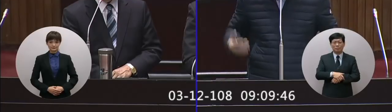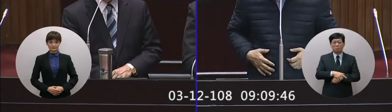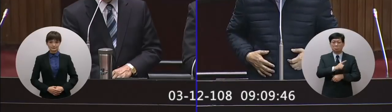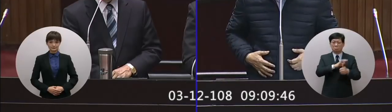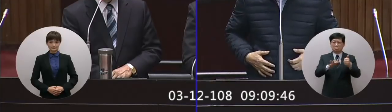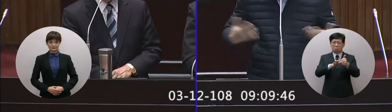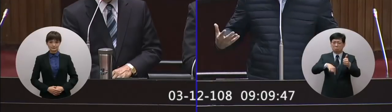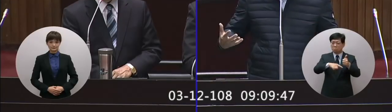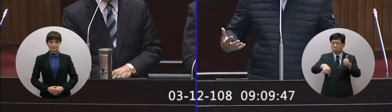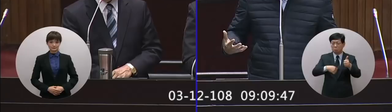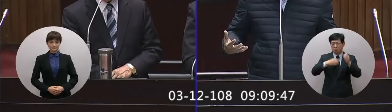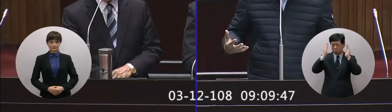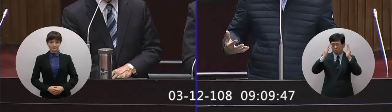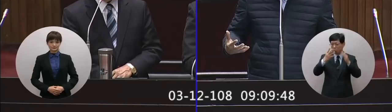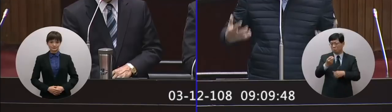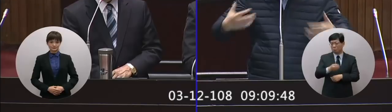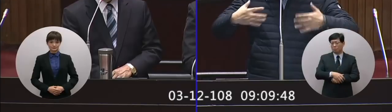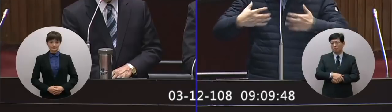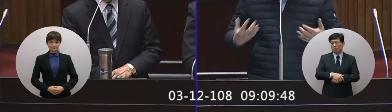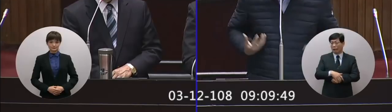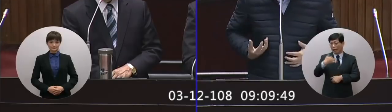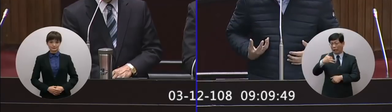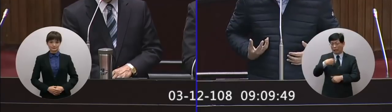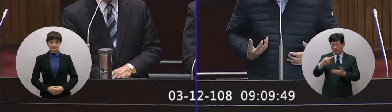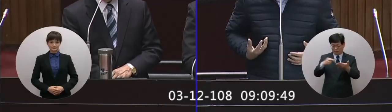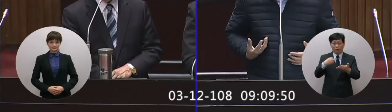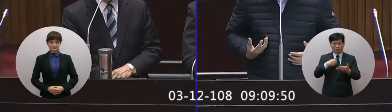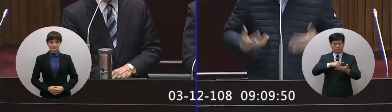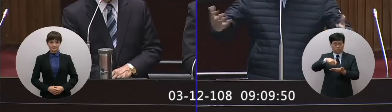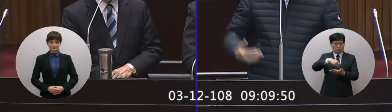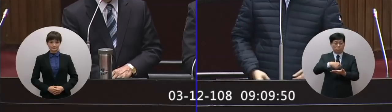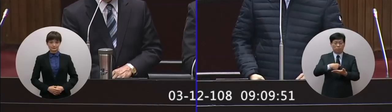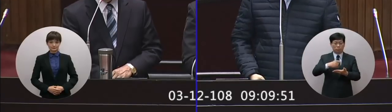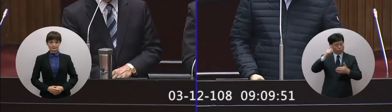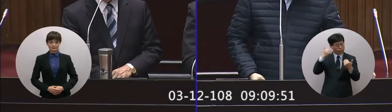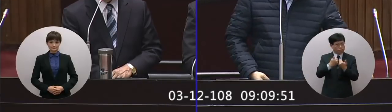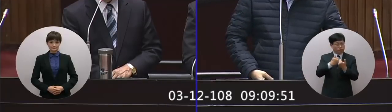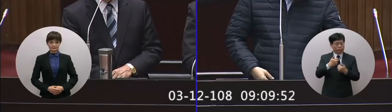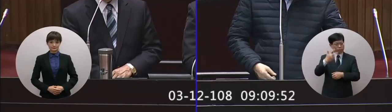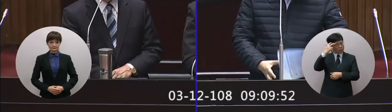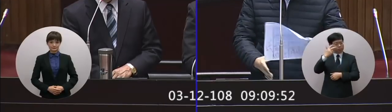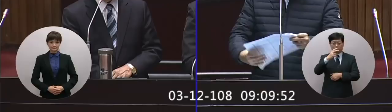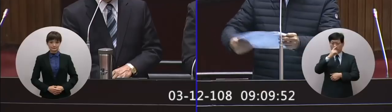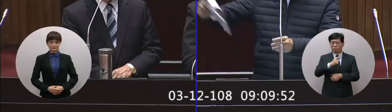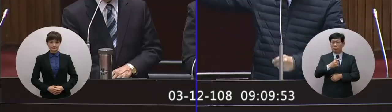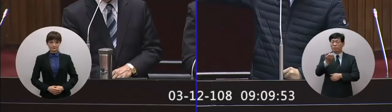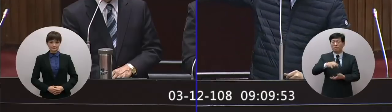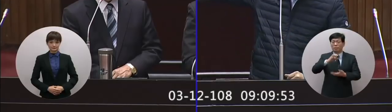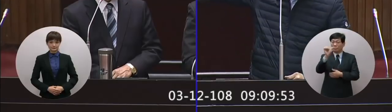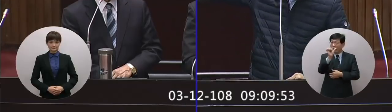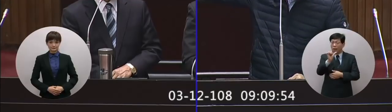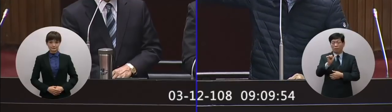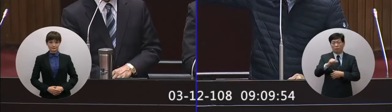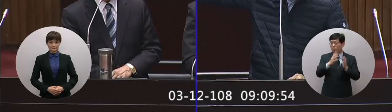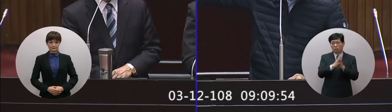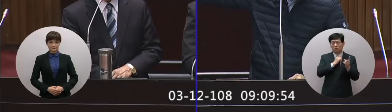你的阁员呢、啊、不认真，还没有看我的版本，强力反对。刚刚讲的那五点呢、啊，没